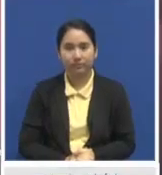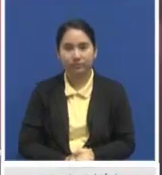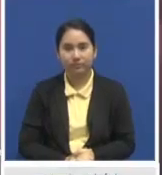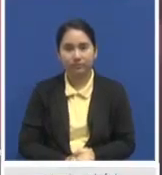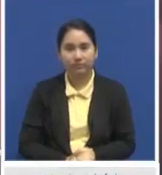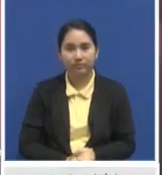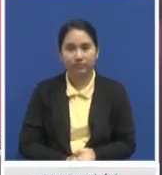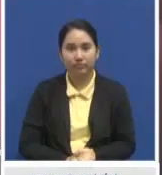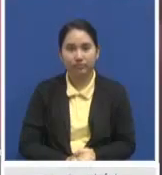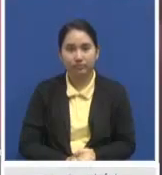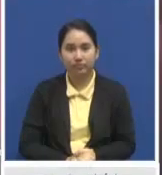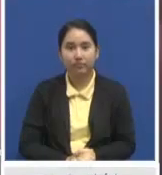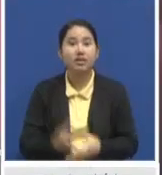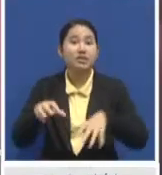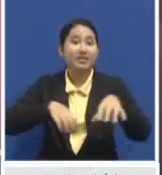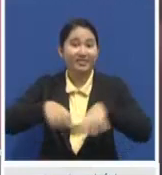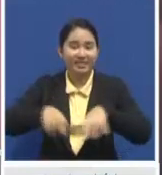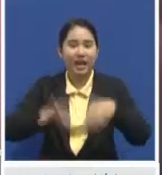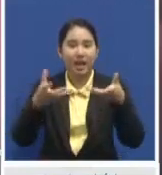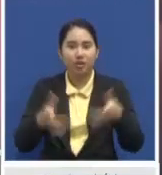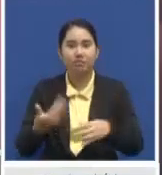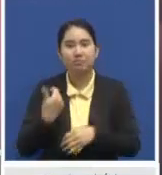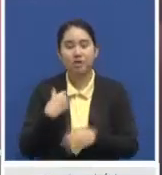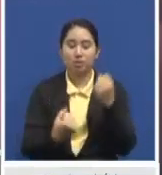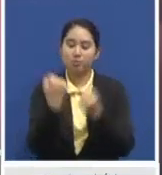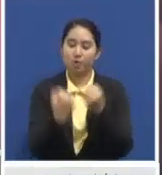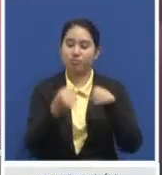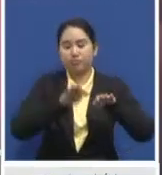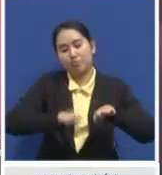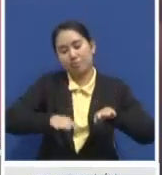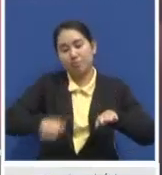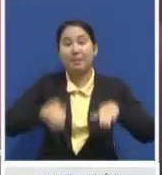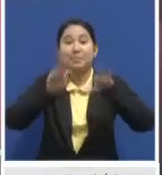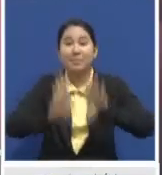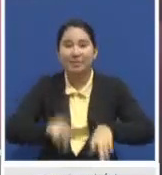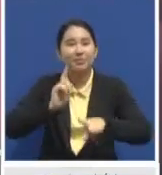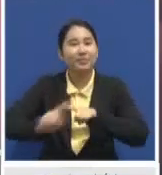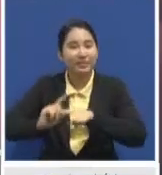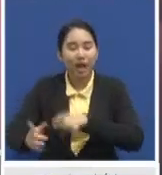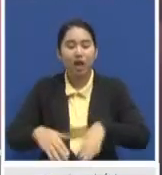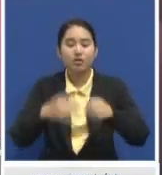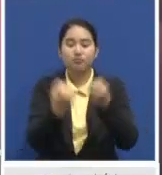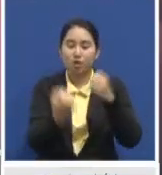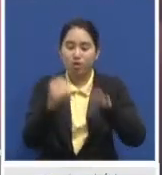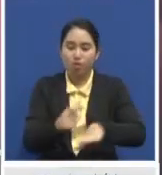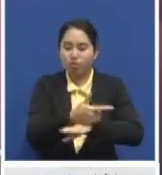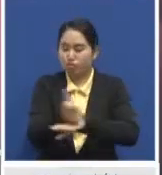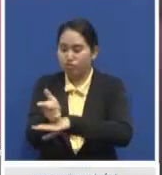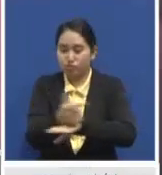การที่จะจัดอย่างนั้นแล้วก็จะมีรถหลายประเภทด้วยกันนะครับมีทั้งรถดับเพลิงหลายแบ